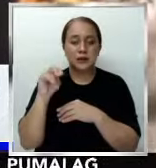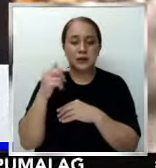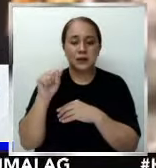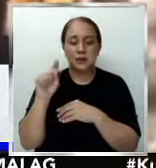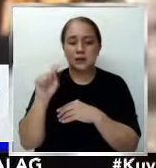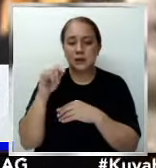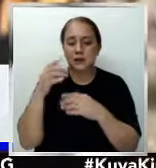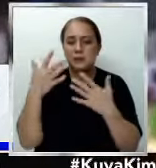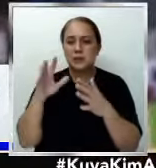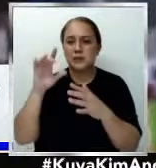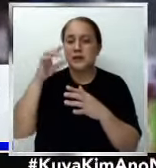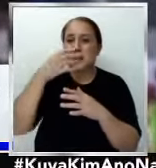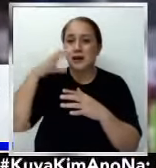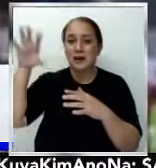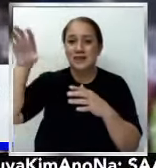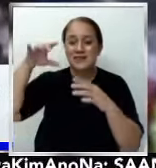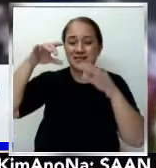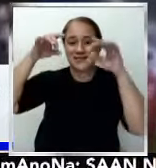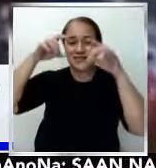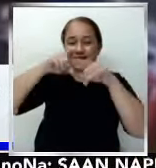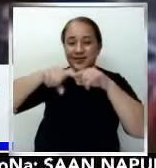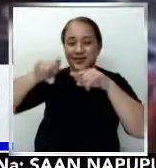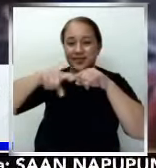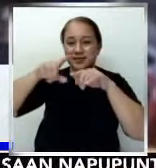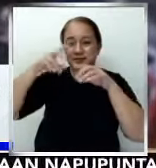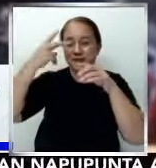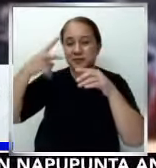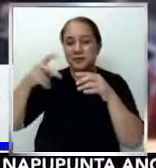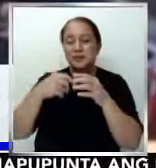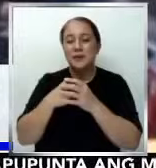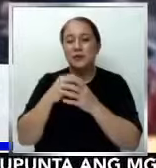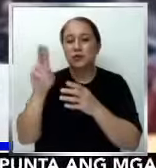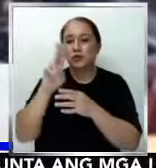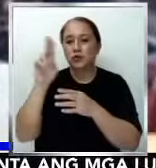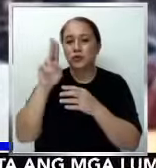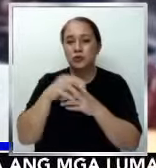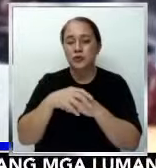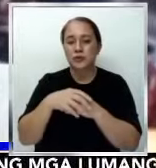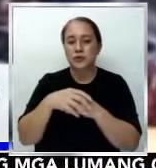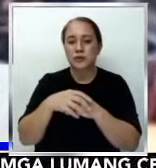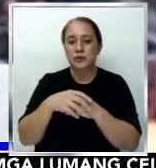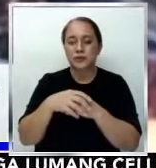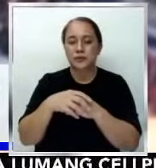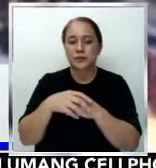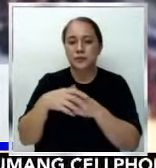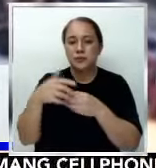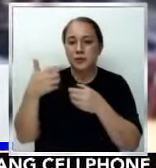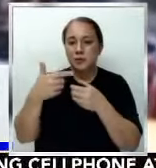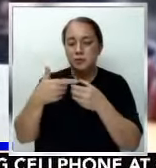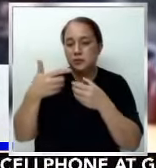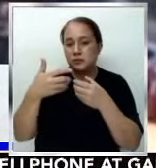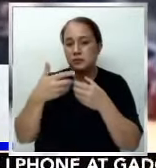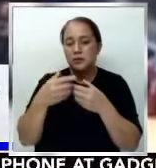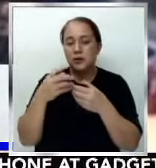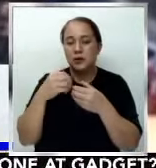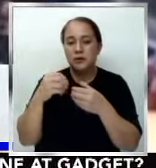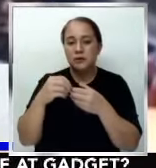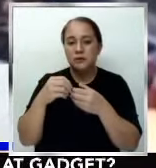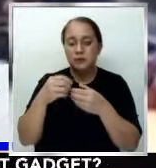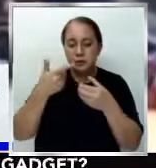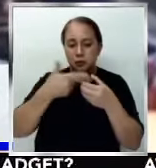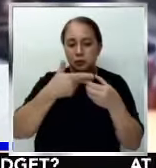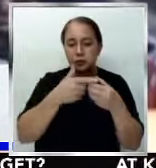dito sa Surigao. Pag ano ginagamit namin ng krodo, yung lampara, yung isang